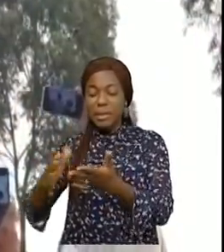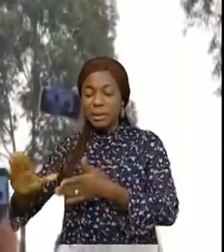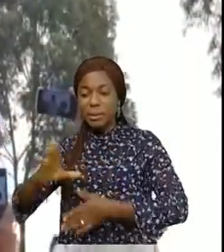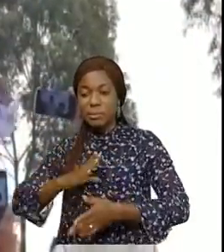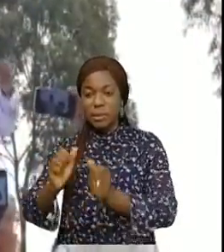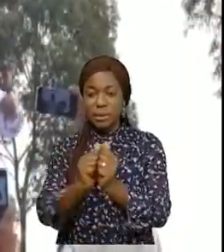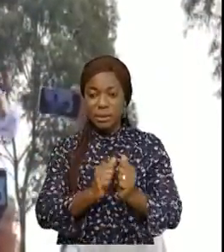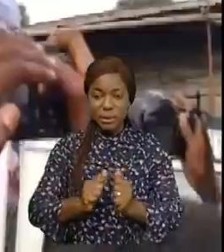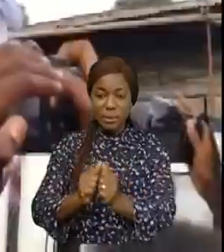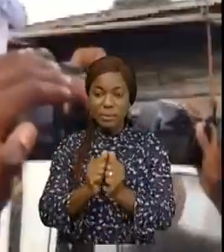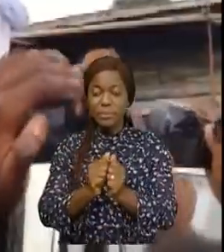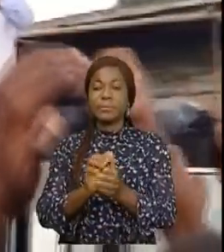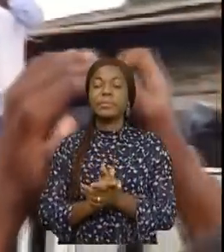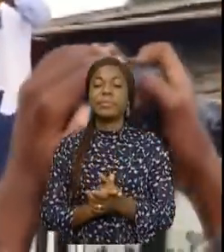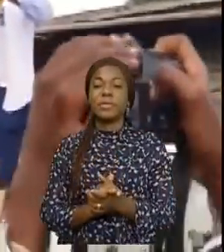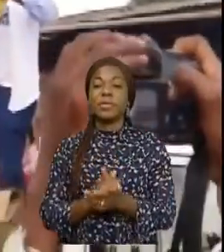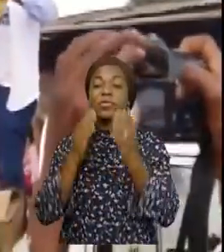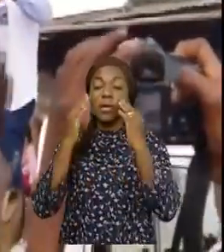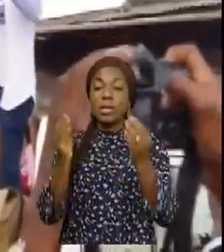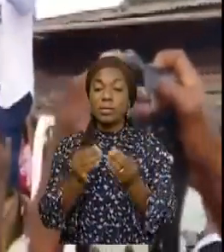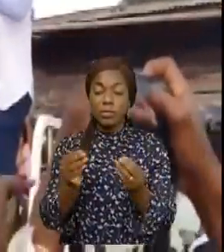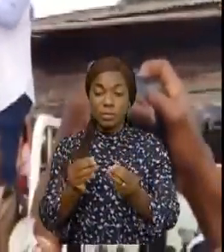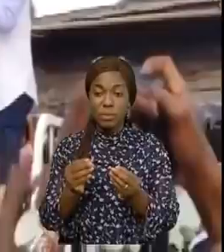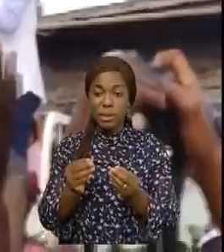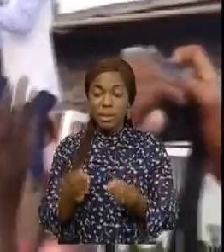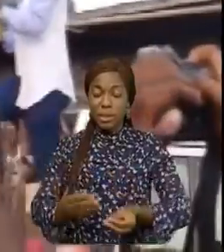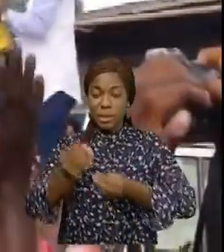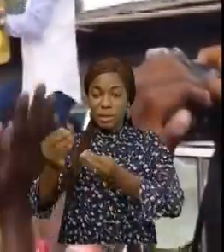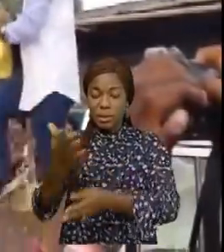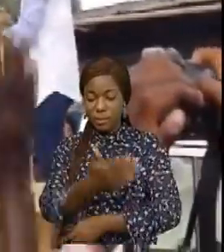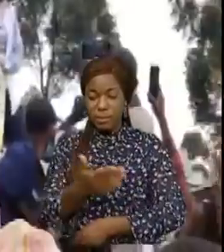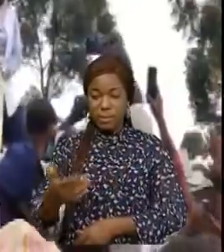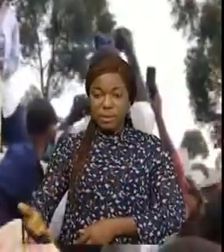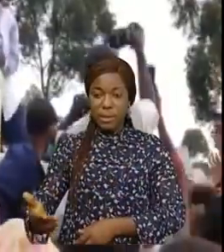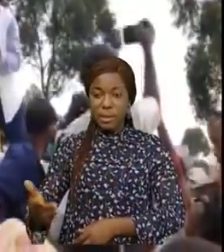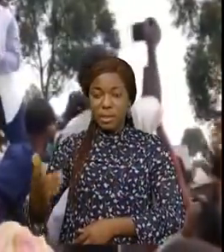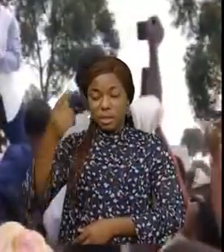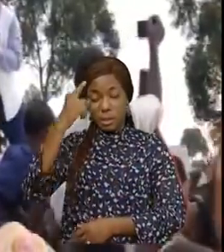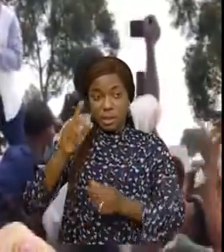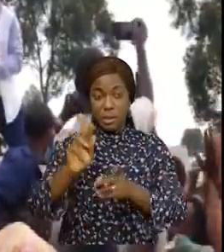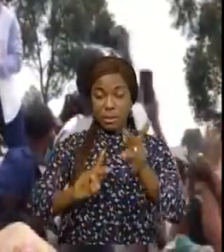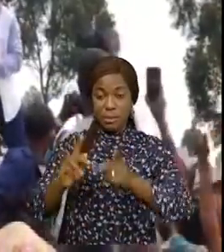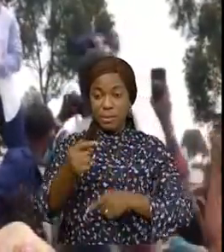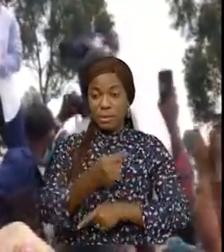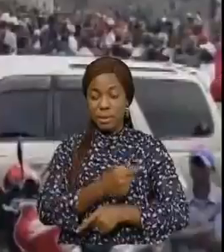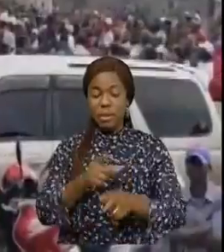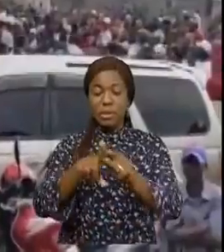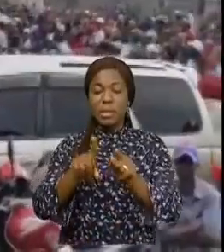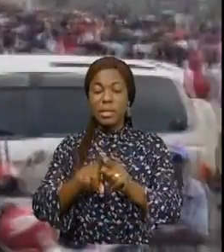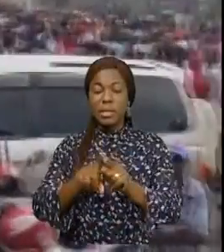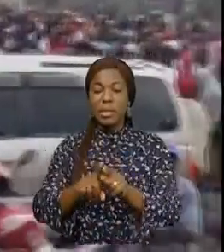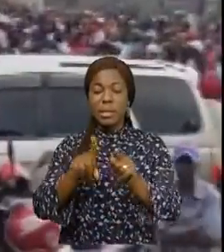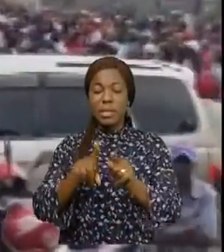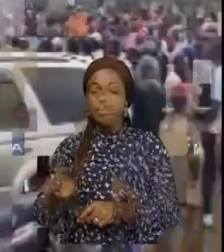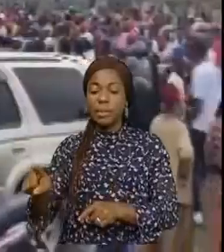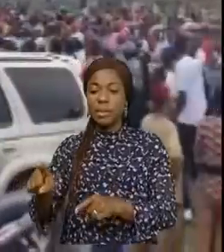tout perdu dans la coulée de la lave. C'est ainsi qu'il va distribuer vivres et non-vivres à ces sinistrés, estimés à plus de 4000,